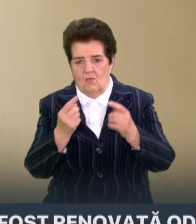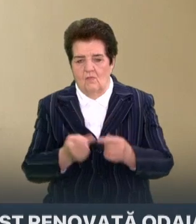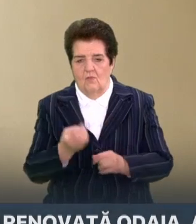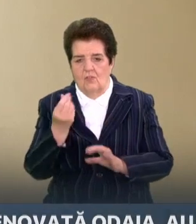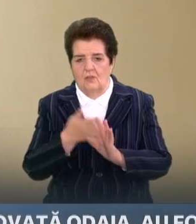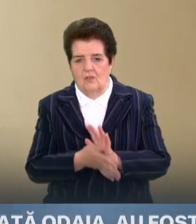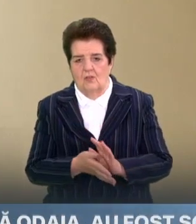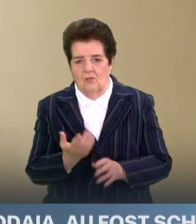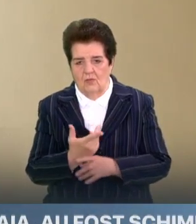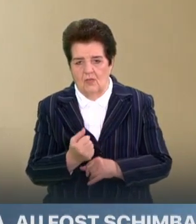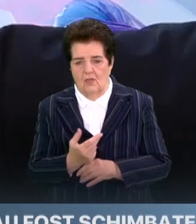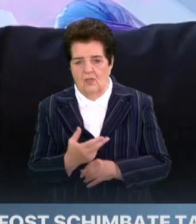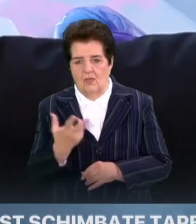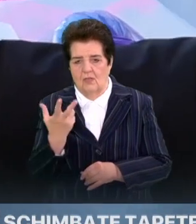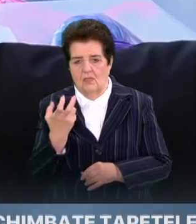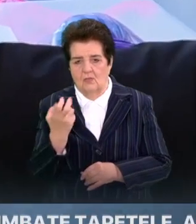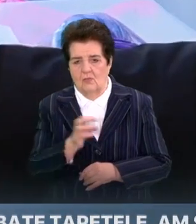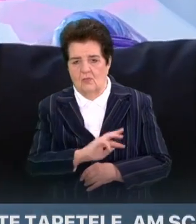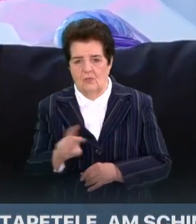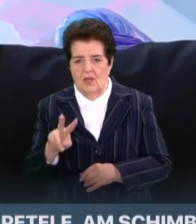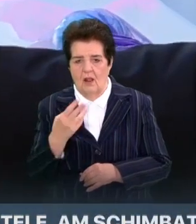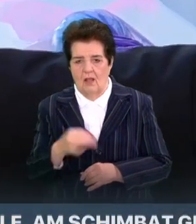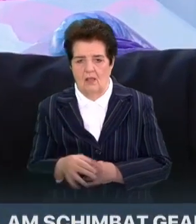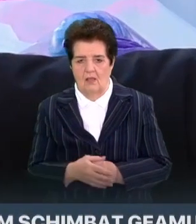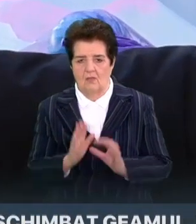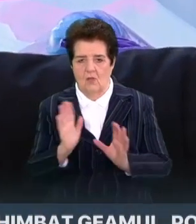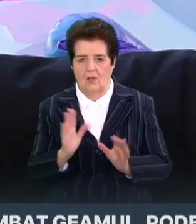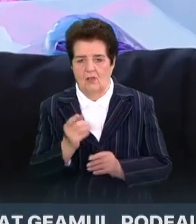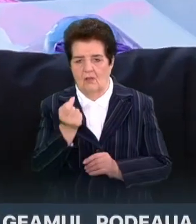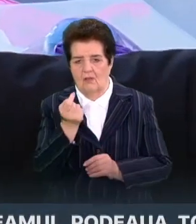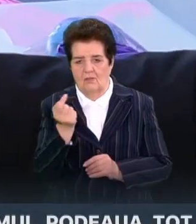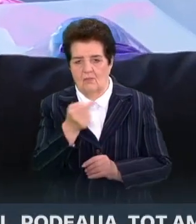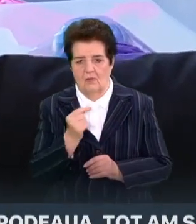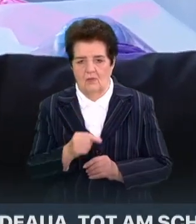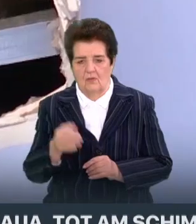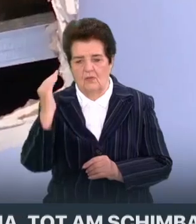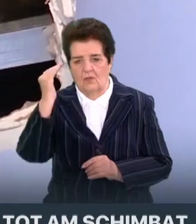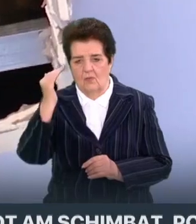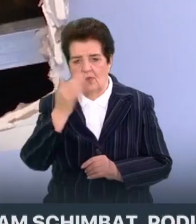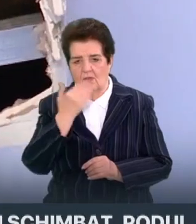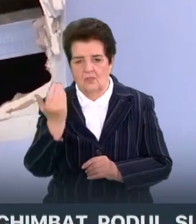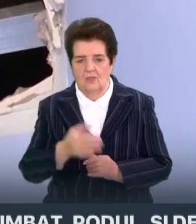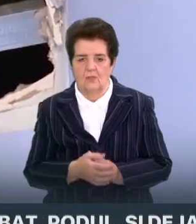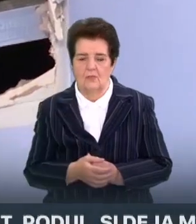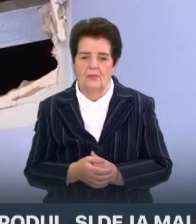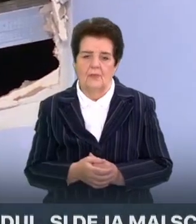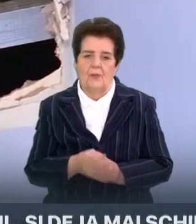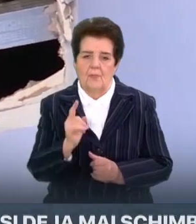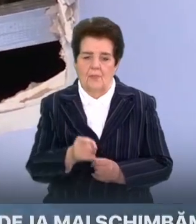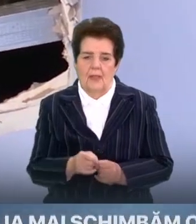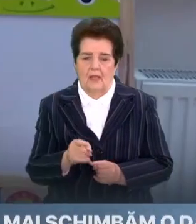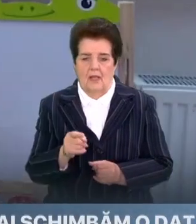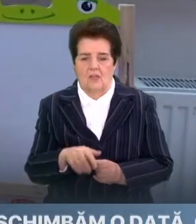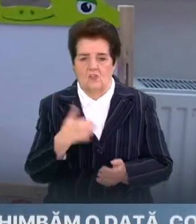da, aproape la 300.000 de lei, doar interior, în afara acoperișului. Șeful Direcției Locativ-Comunale